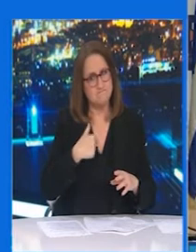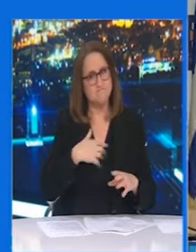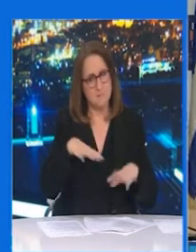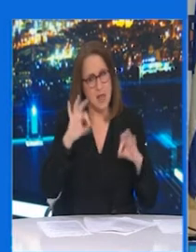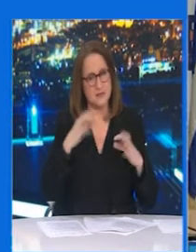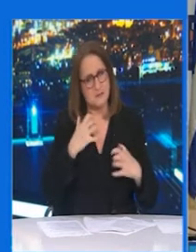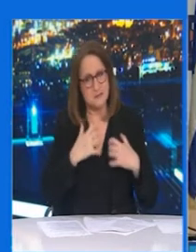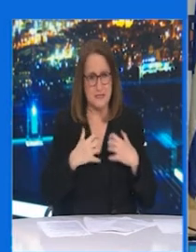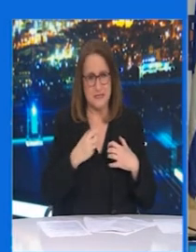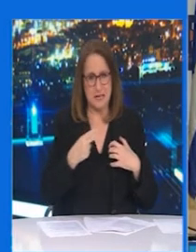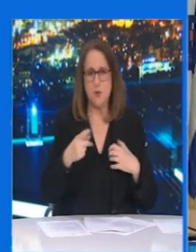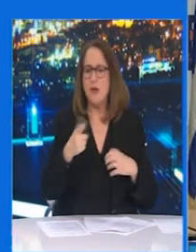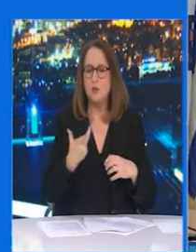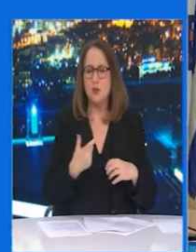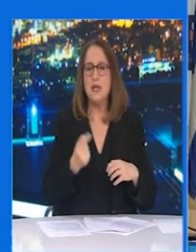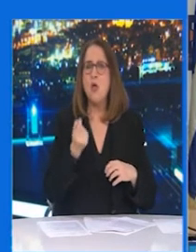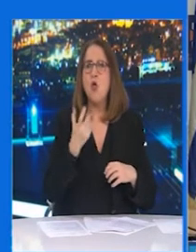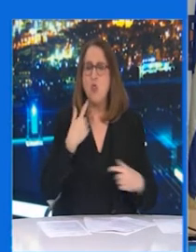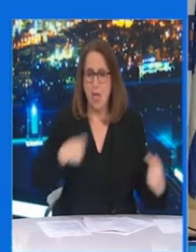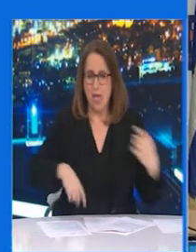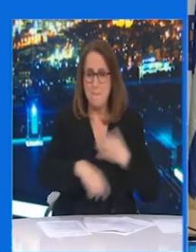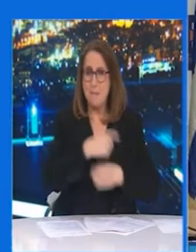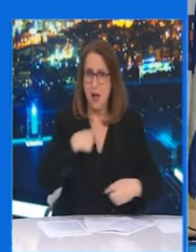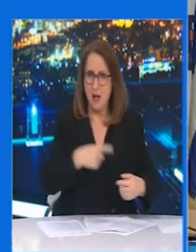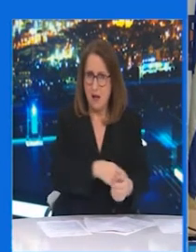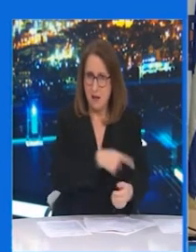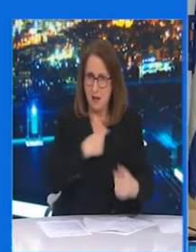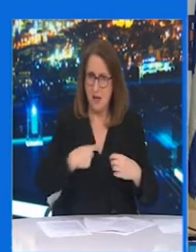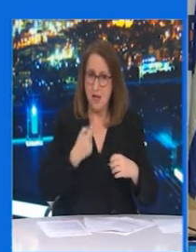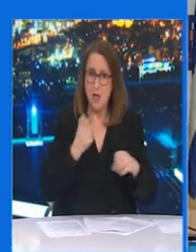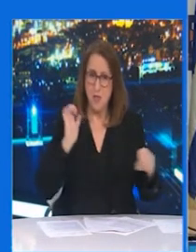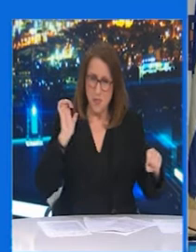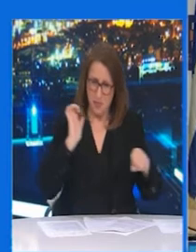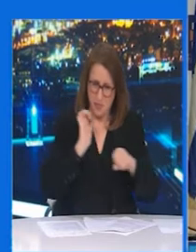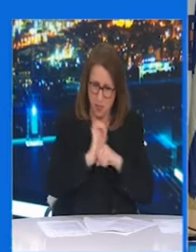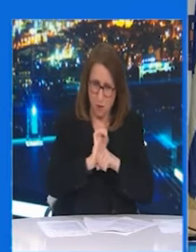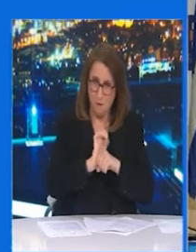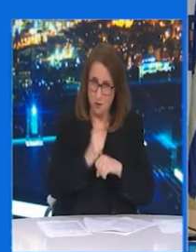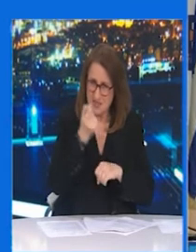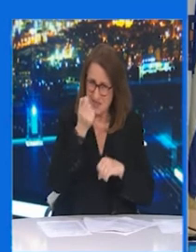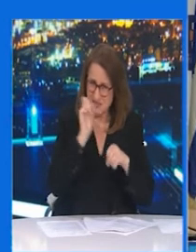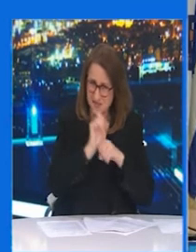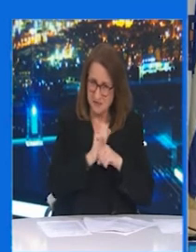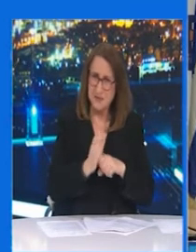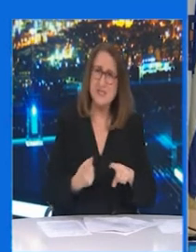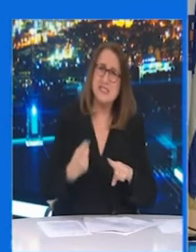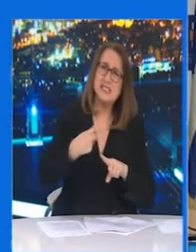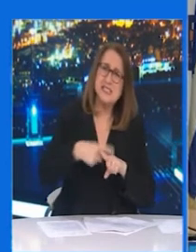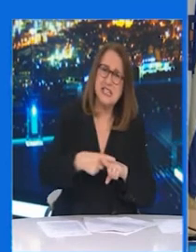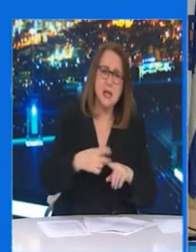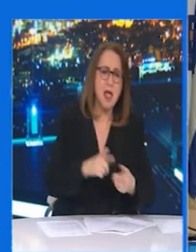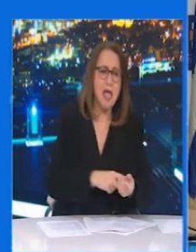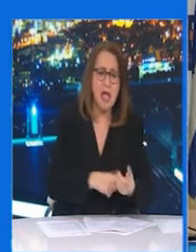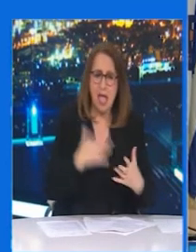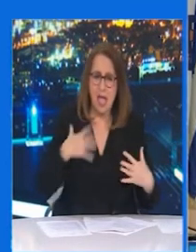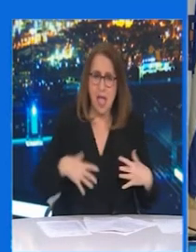συνδυάζει θρόμβωση και διάχυτη ενδιακιακή πήξη, δηλαδή δύο στοιχεία